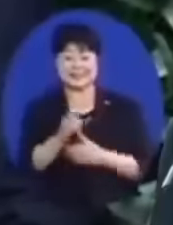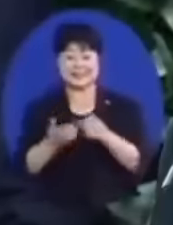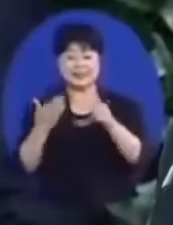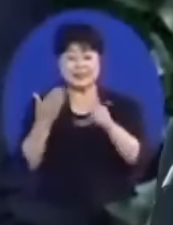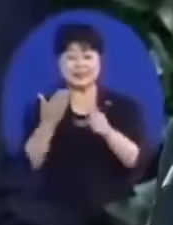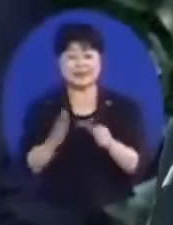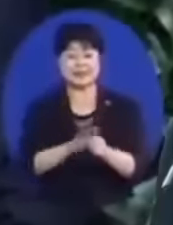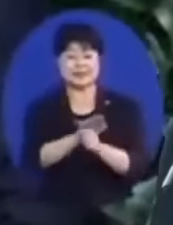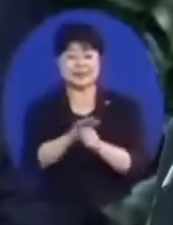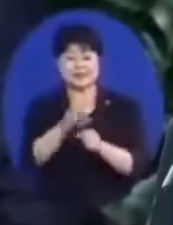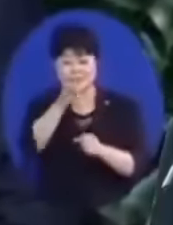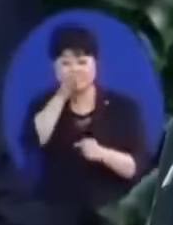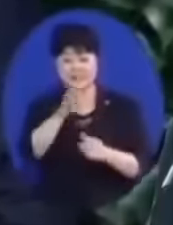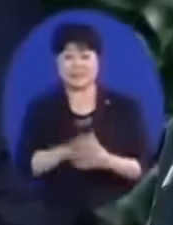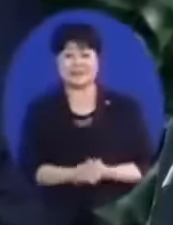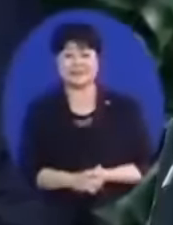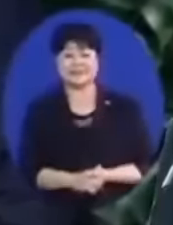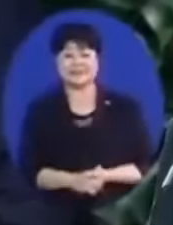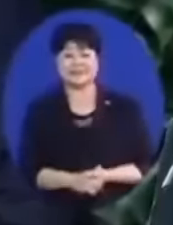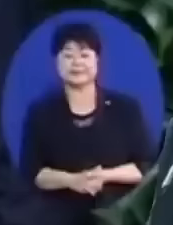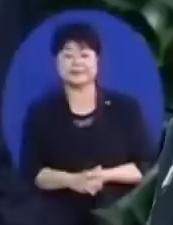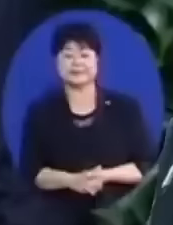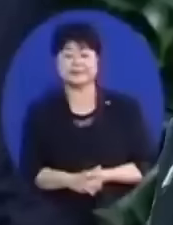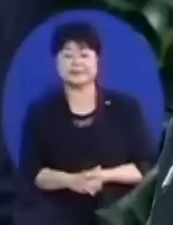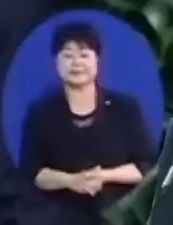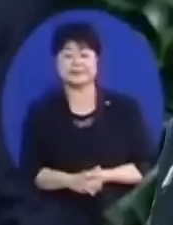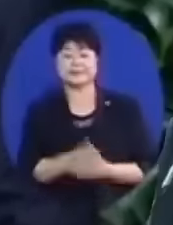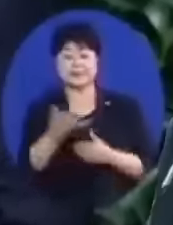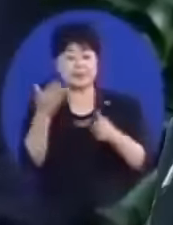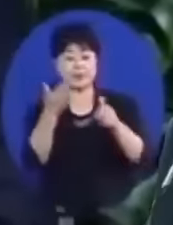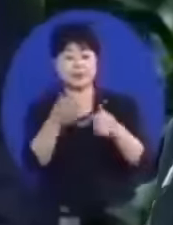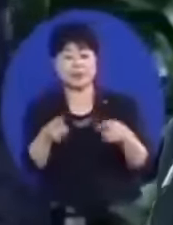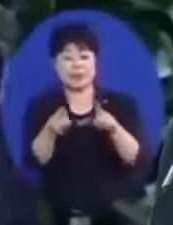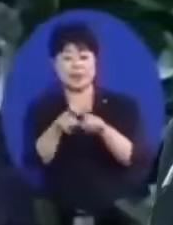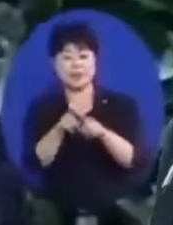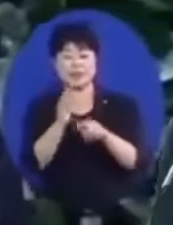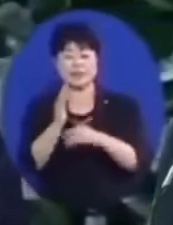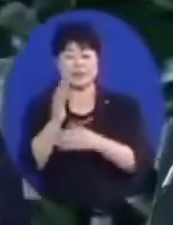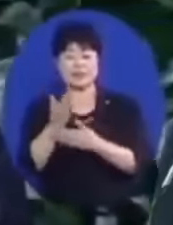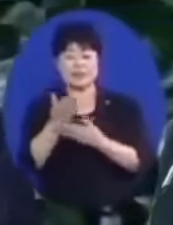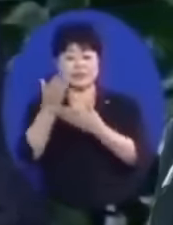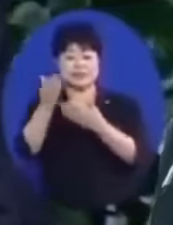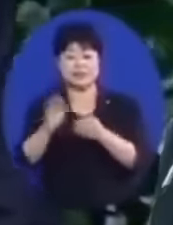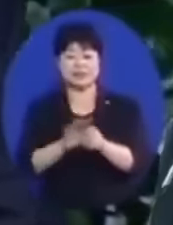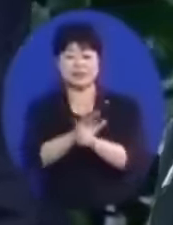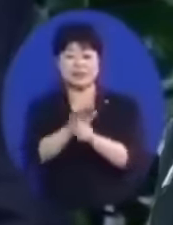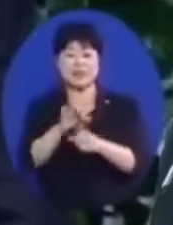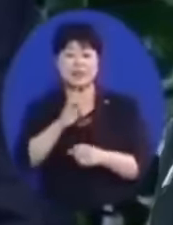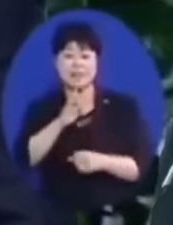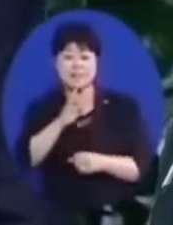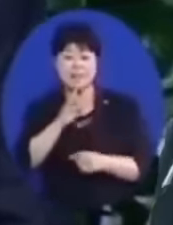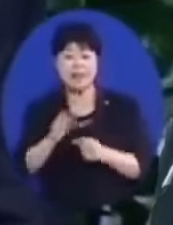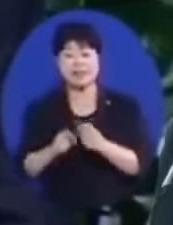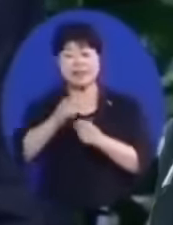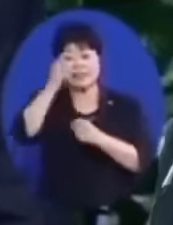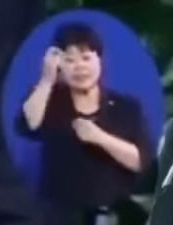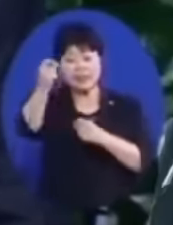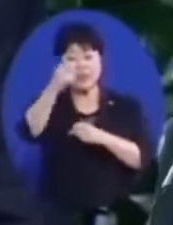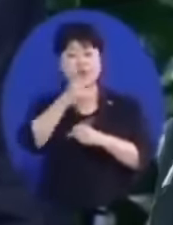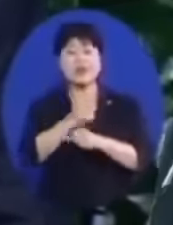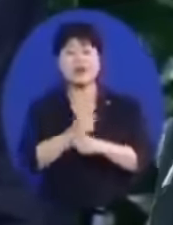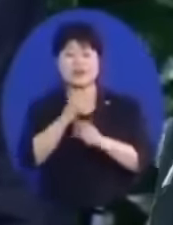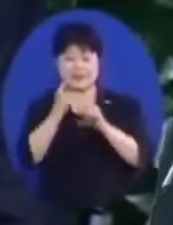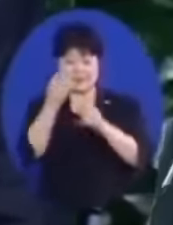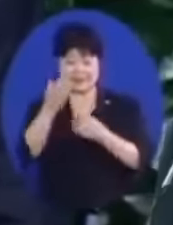하나님께서 우리를 사랑하고 계십니다. 오늘 제가 여러분과 함께 나눌 말씀은 사랑만이 영원하다라는